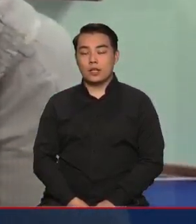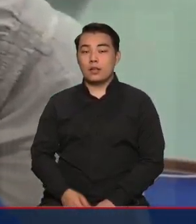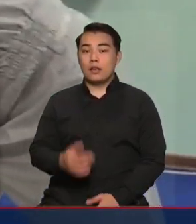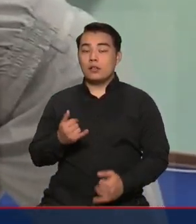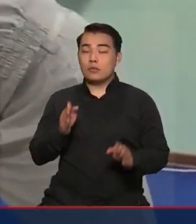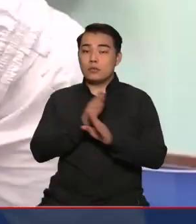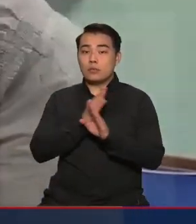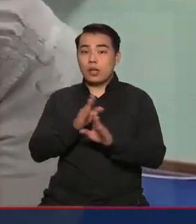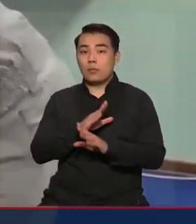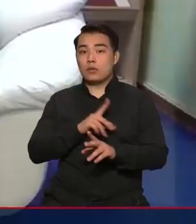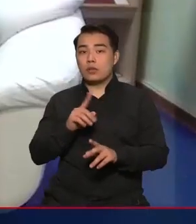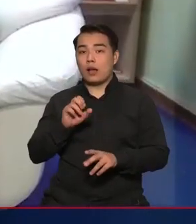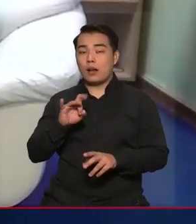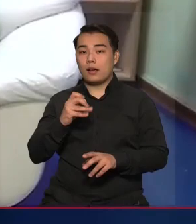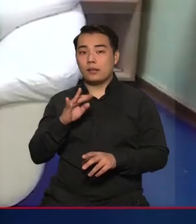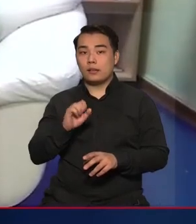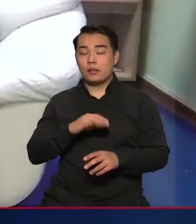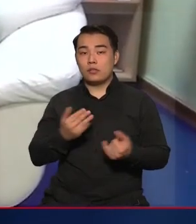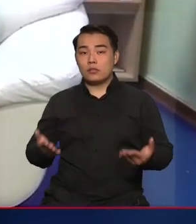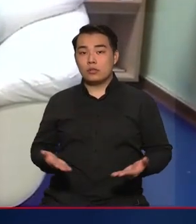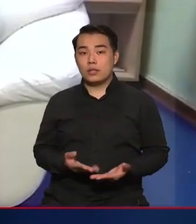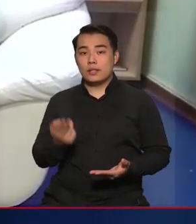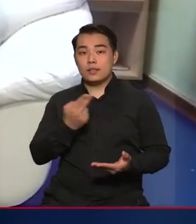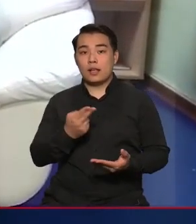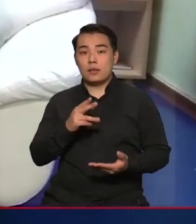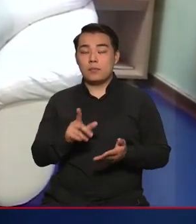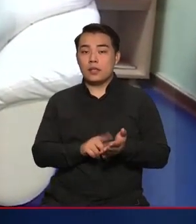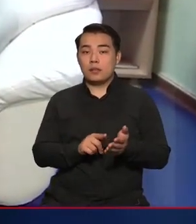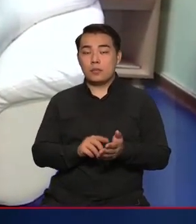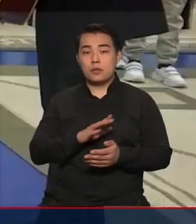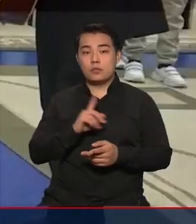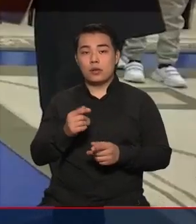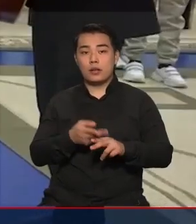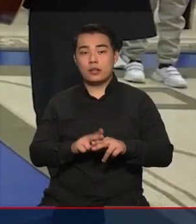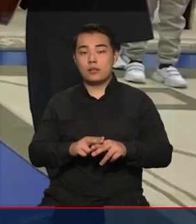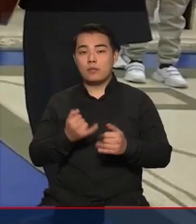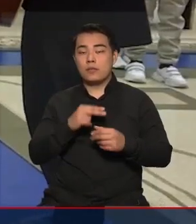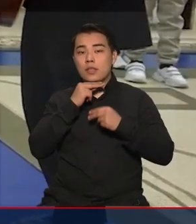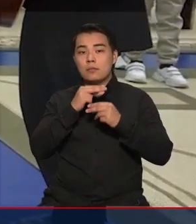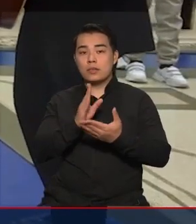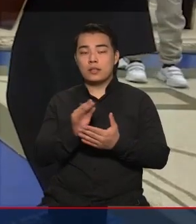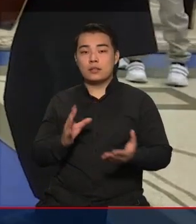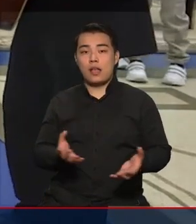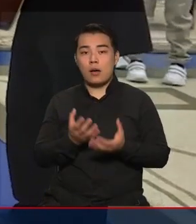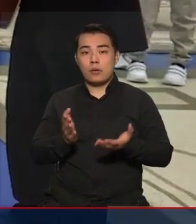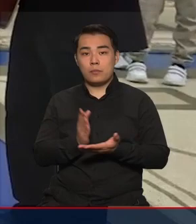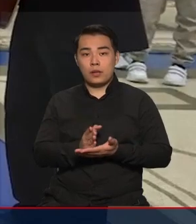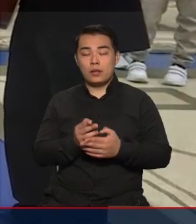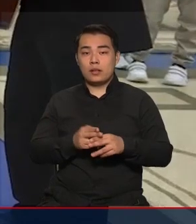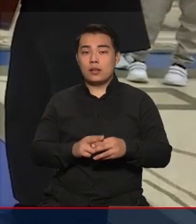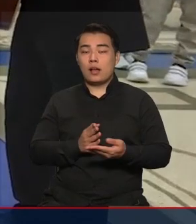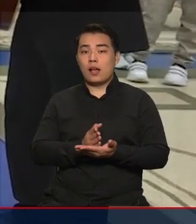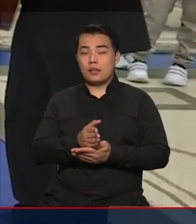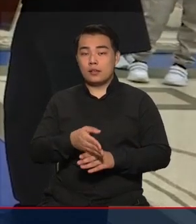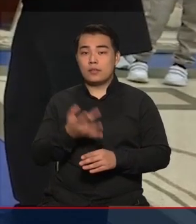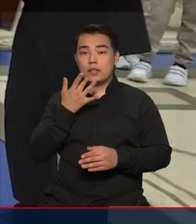Судьба сложилась так, что Раиса Егоровна живет сейчас в столичном пансионате. Но она окружена вниманием и заботой. А гостям всегда